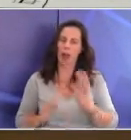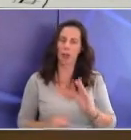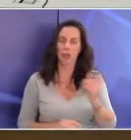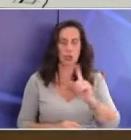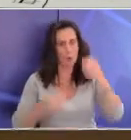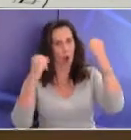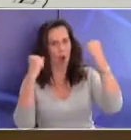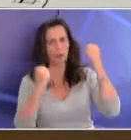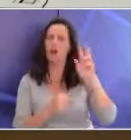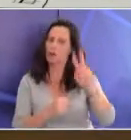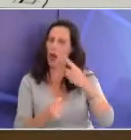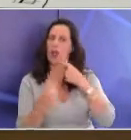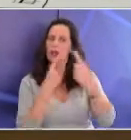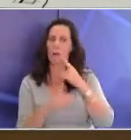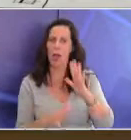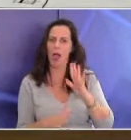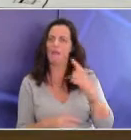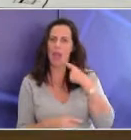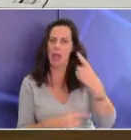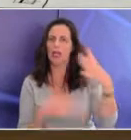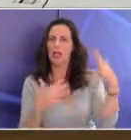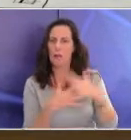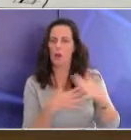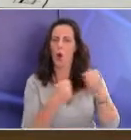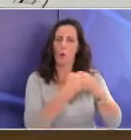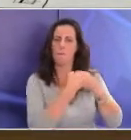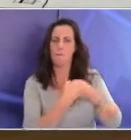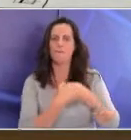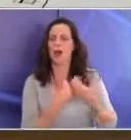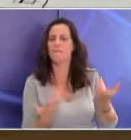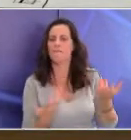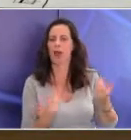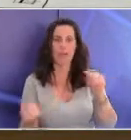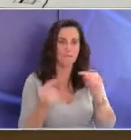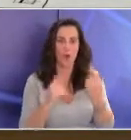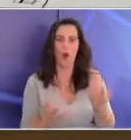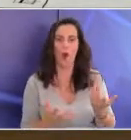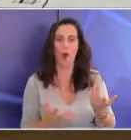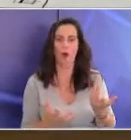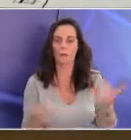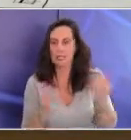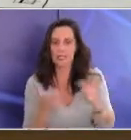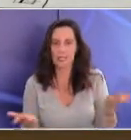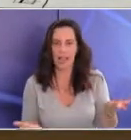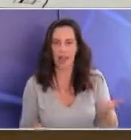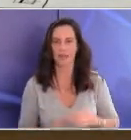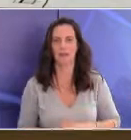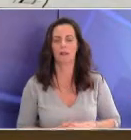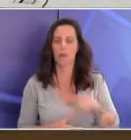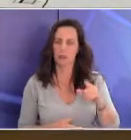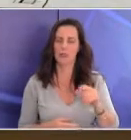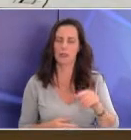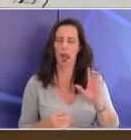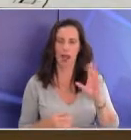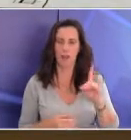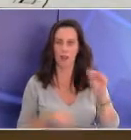כשמישהו חזק, אז אפשר לנהל מולו מאבק, רב, ויכוח, משחק, וזה חיובי.